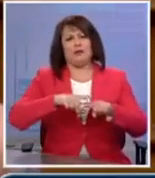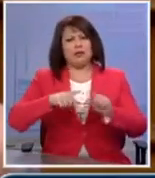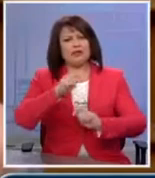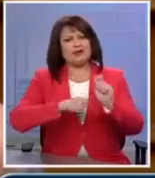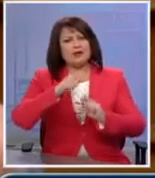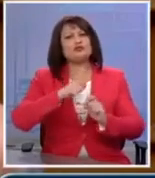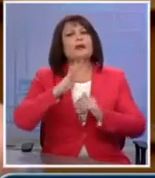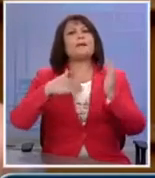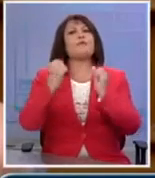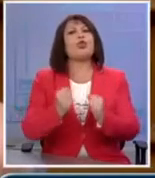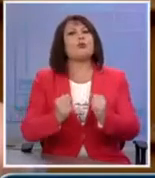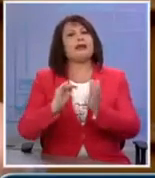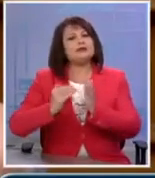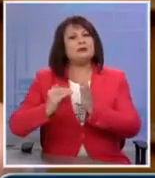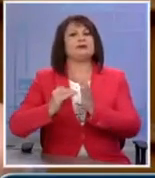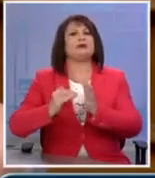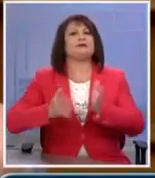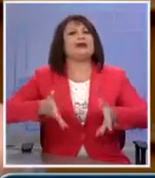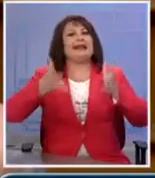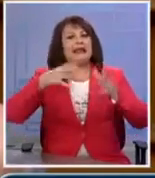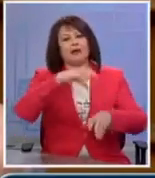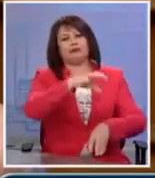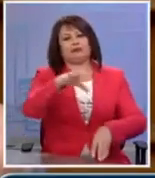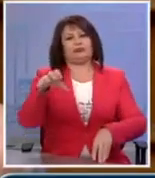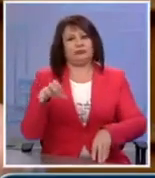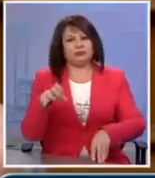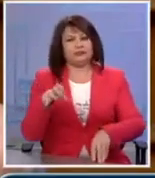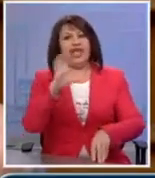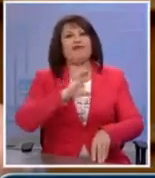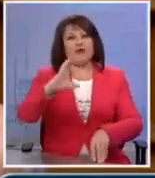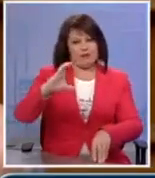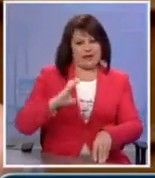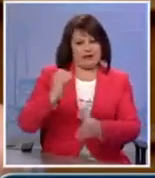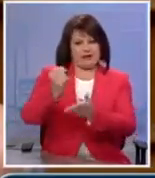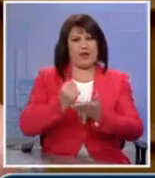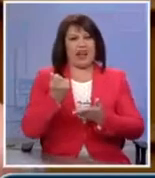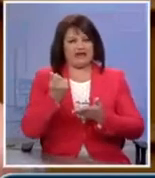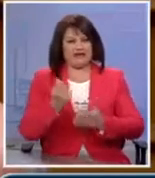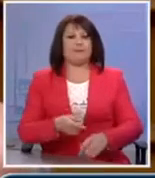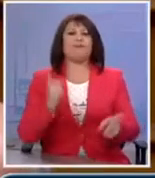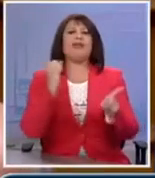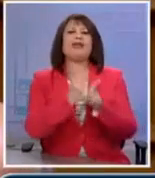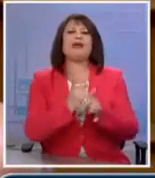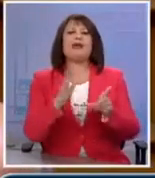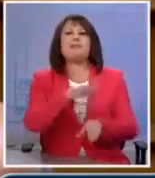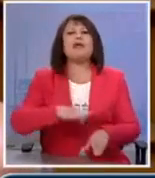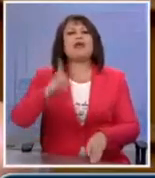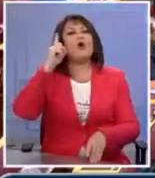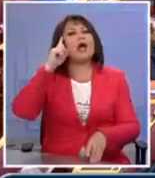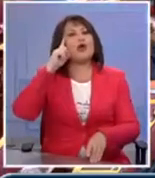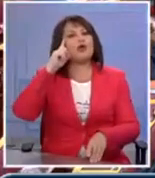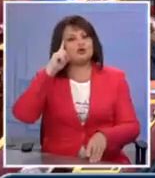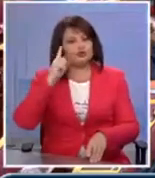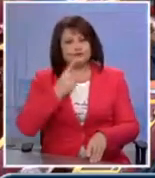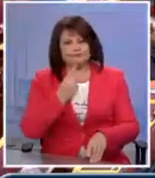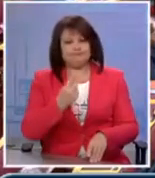υλοποιήσουμε με την εγκριθήσα ευρωπαϊκή χρηματοδότηση. Ειδικά για το πεδίο του Άρεως, να πω δύο λόγια.